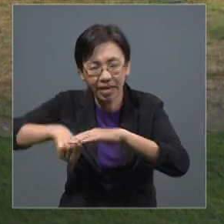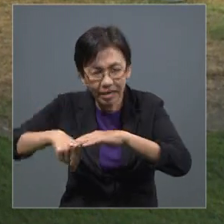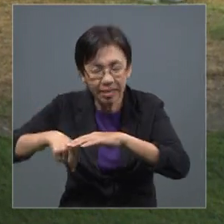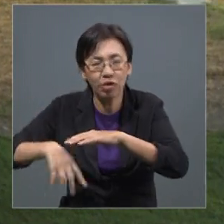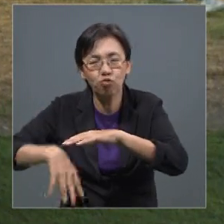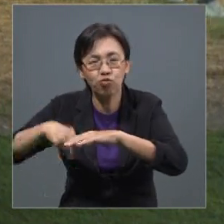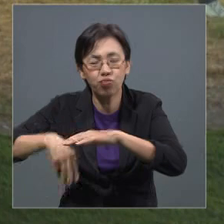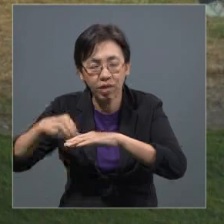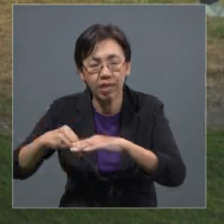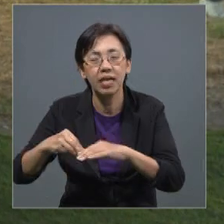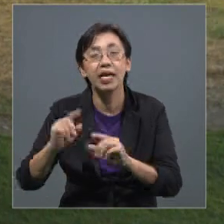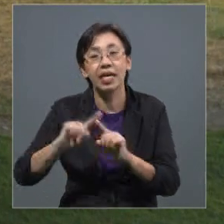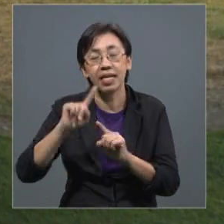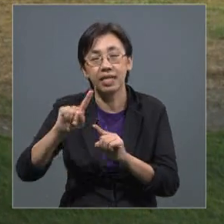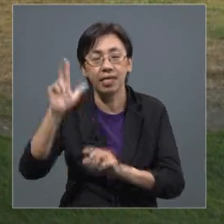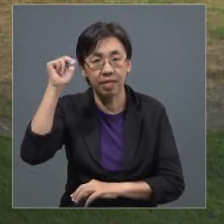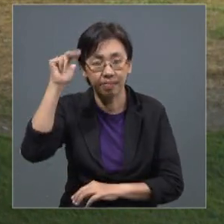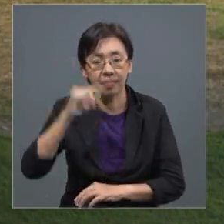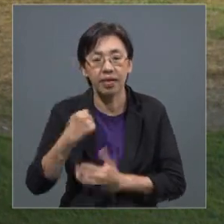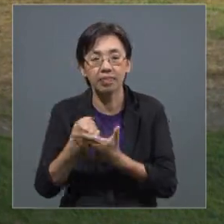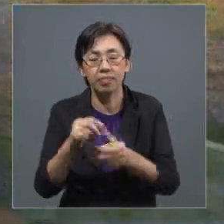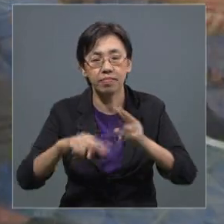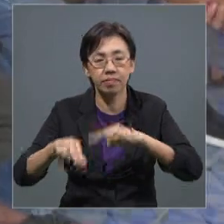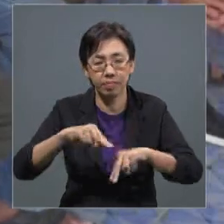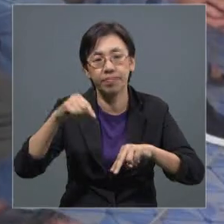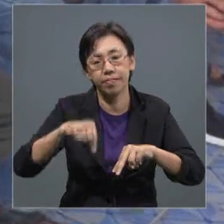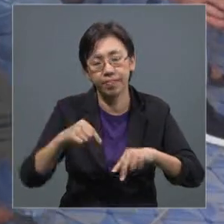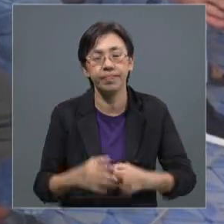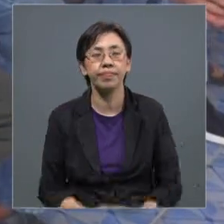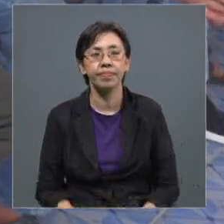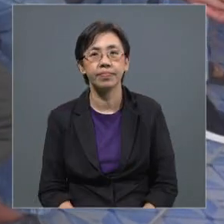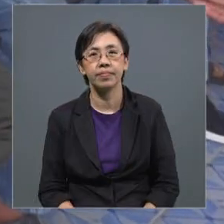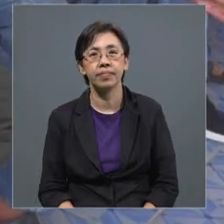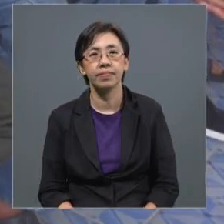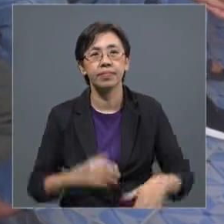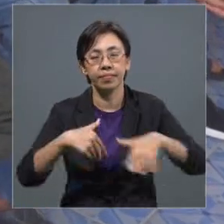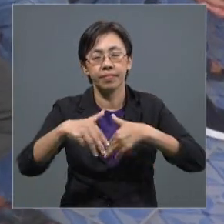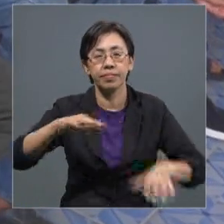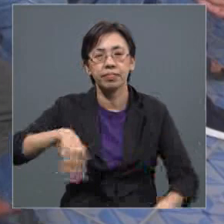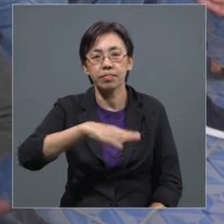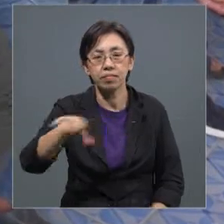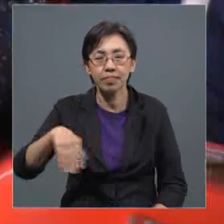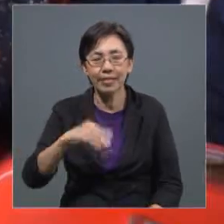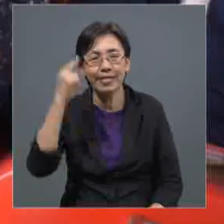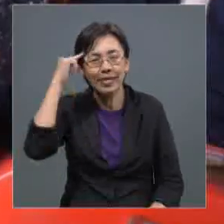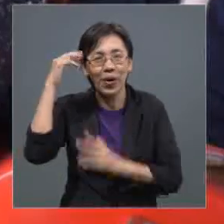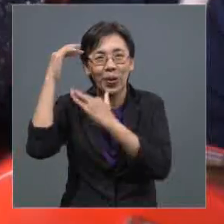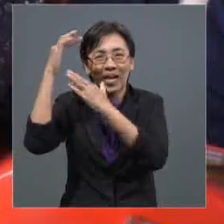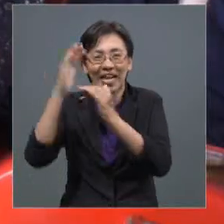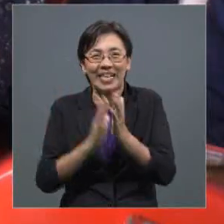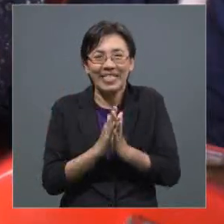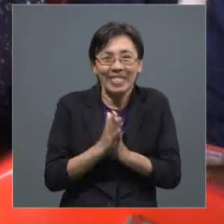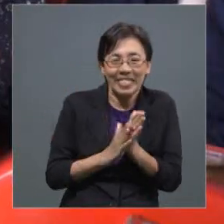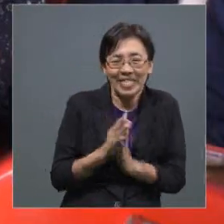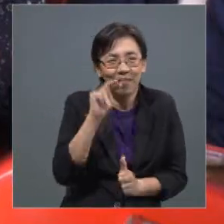มาเข้ามาดูแลในพื้นที่ครับ อย่างไรก็ตามชาวตำบลน้ำดิบก็เริ่มที่จะมีความหวังในการที่จะมีน้ำสะอาด